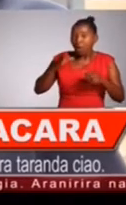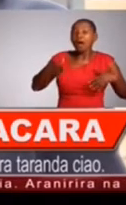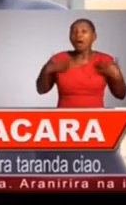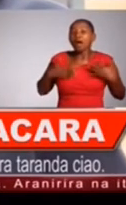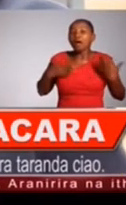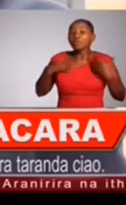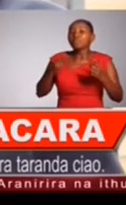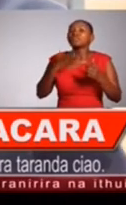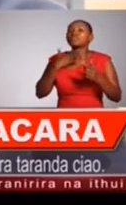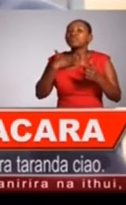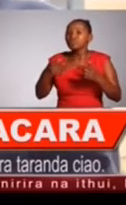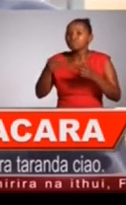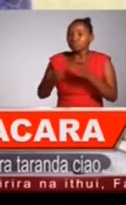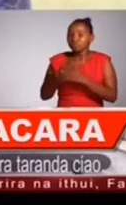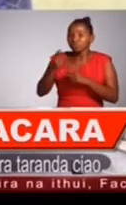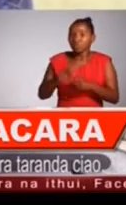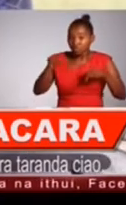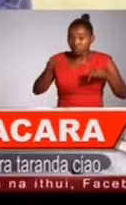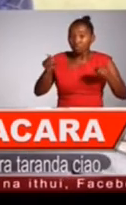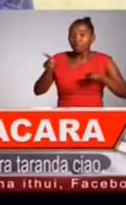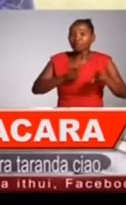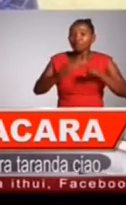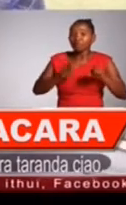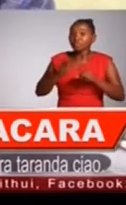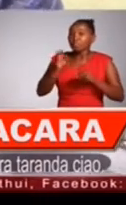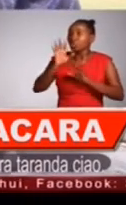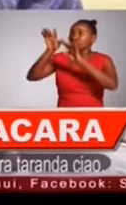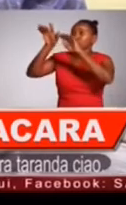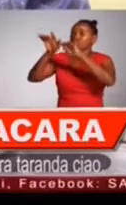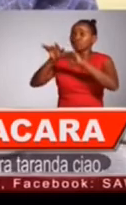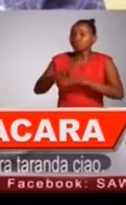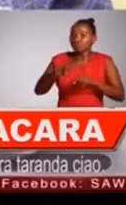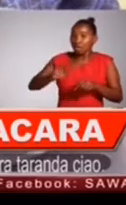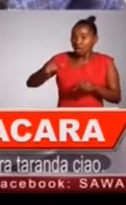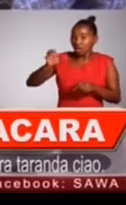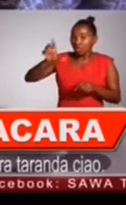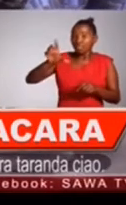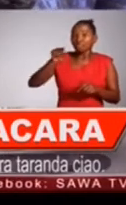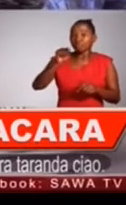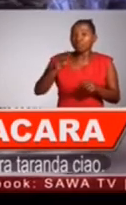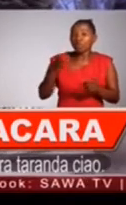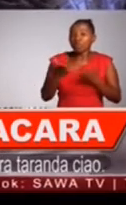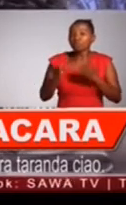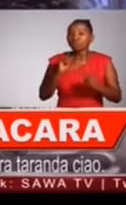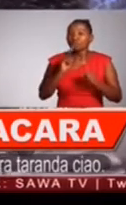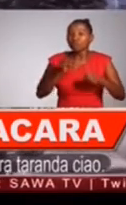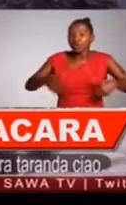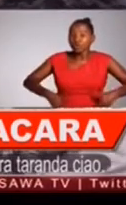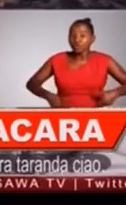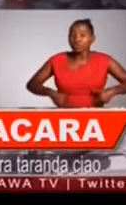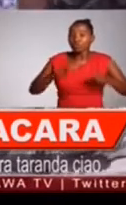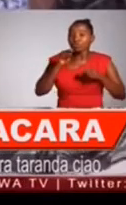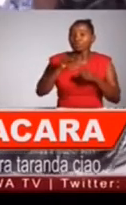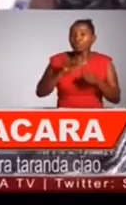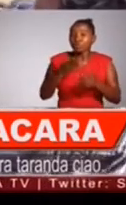furaia Na tataka kumpromote ule kijana Umothi watu share ete Kirudumo Kenya Hururu Kuku kauntea la ekipi ya kurea tuara niria na ana